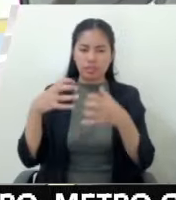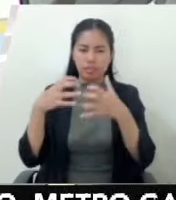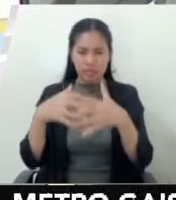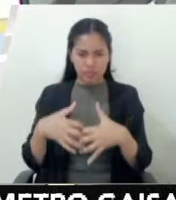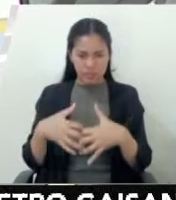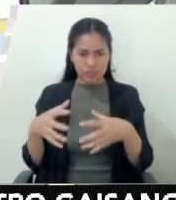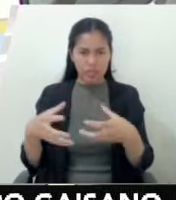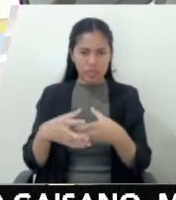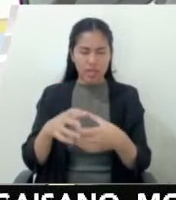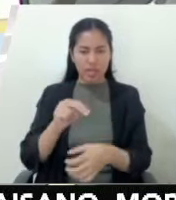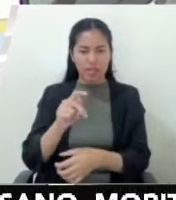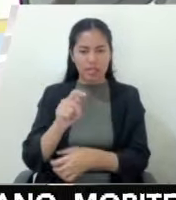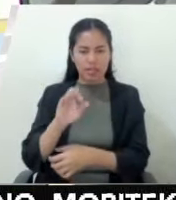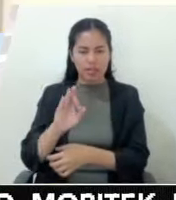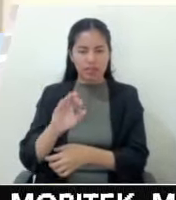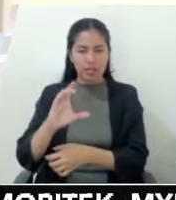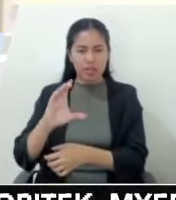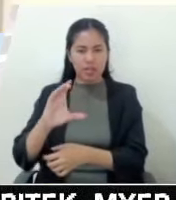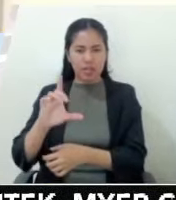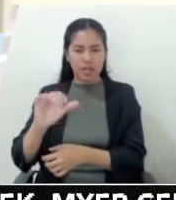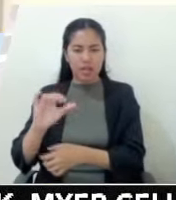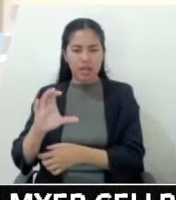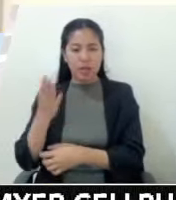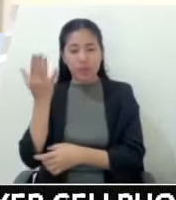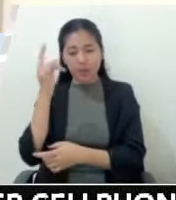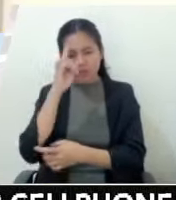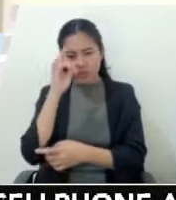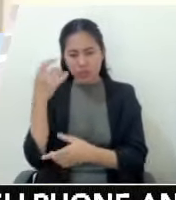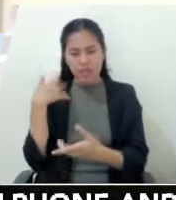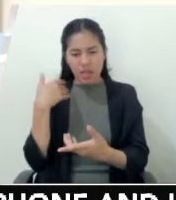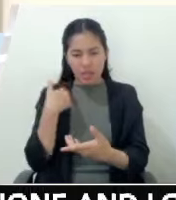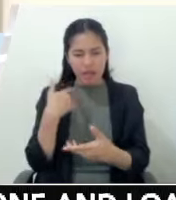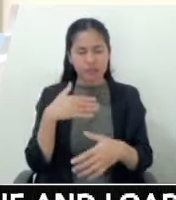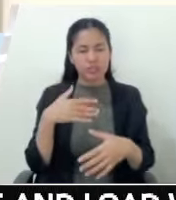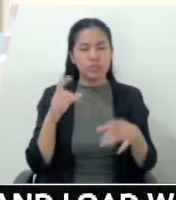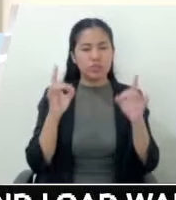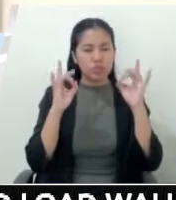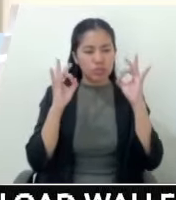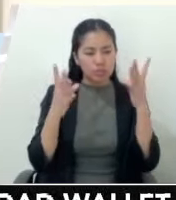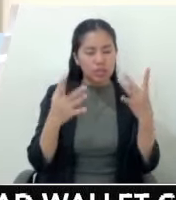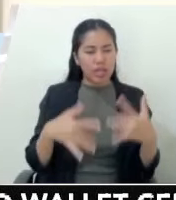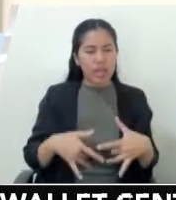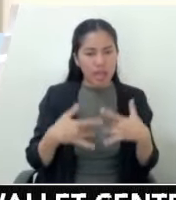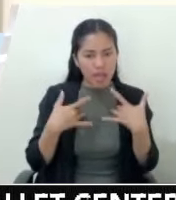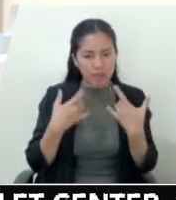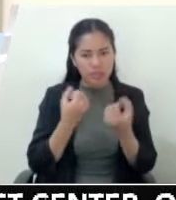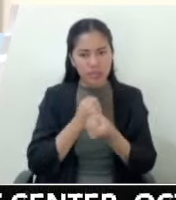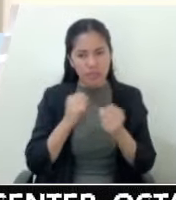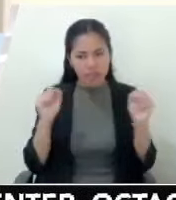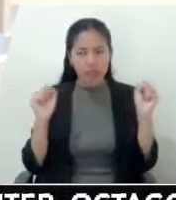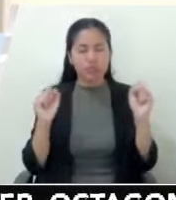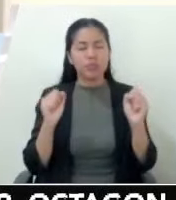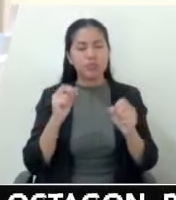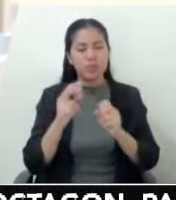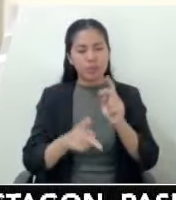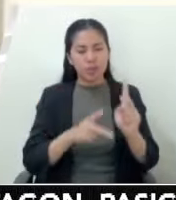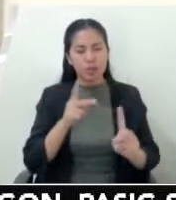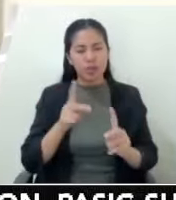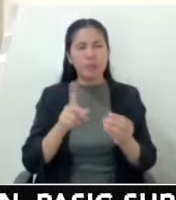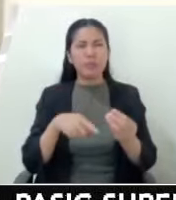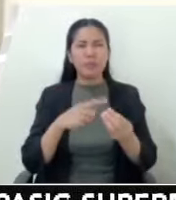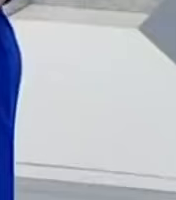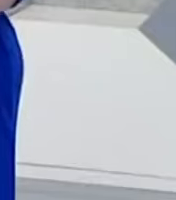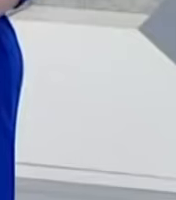Suprema na pagbabanta sa buhay, kalayaan at seguridad ng tao ang red tagging na dati nang inaakusa sa task